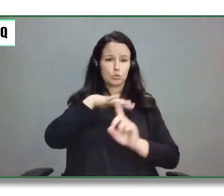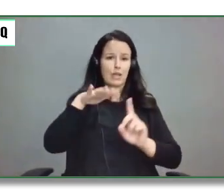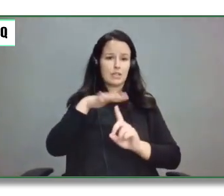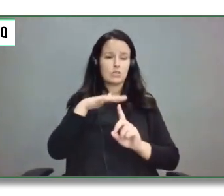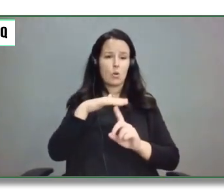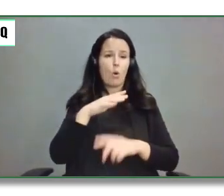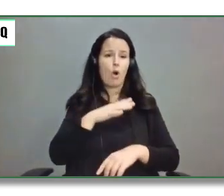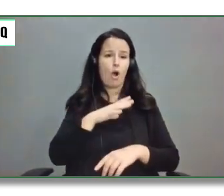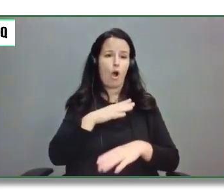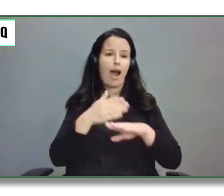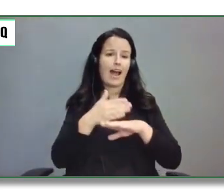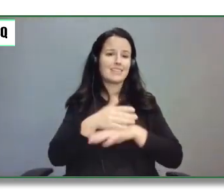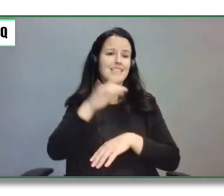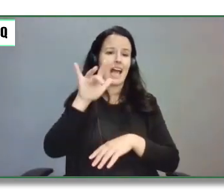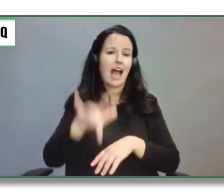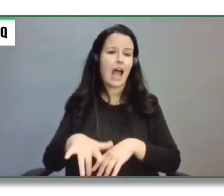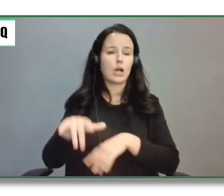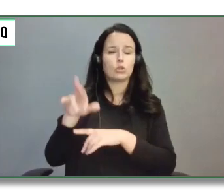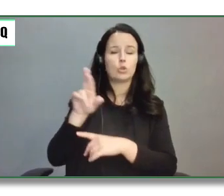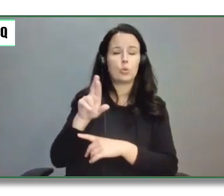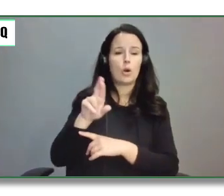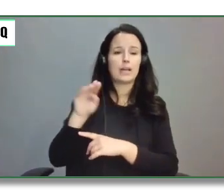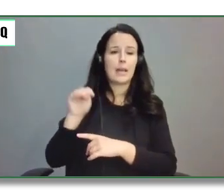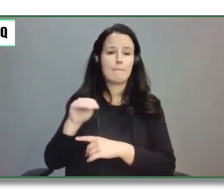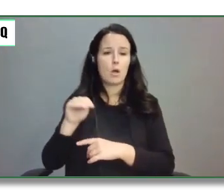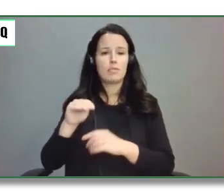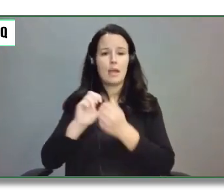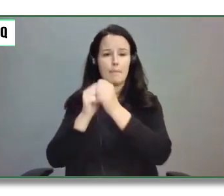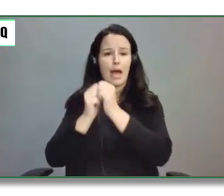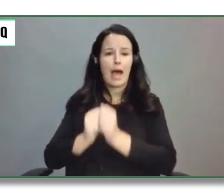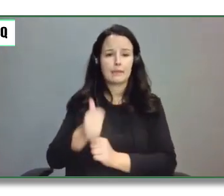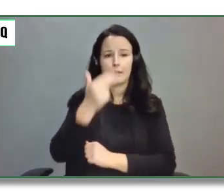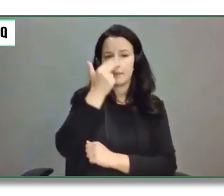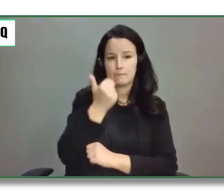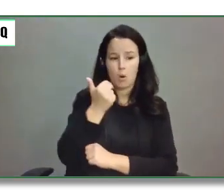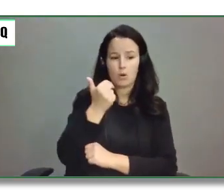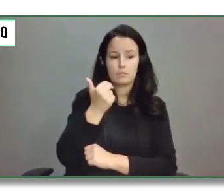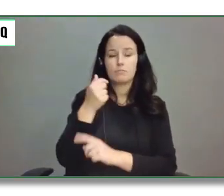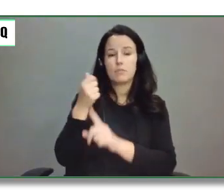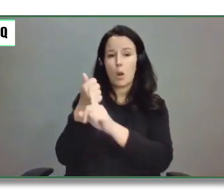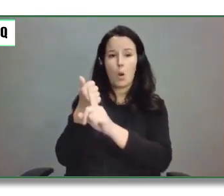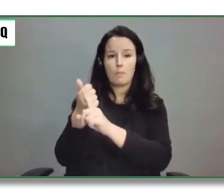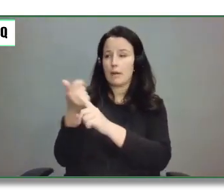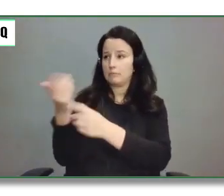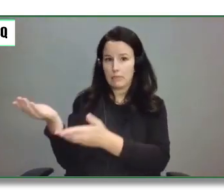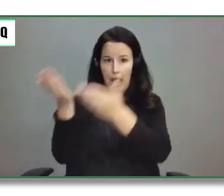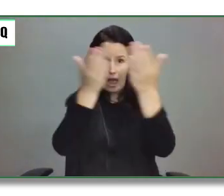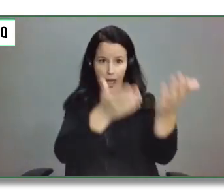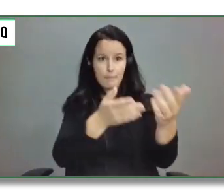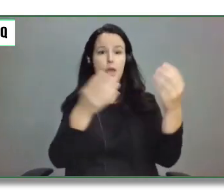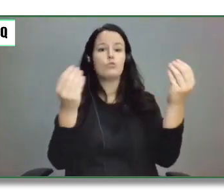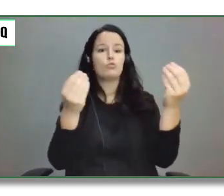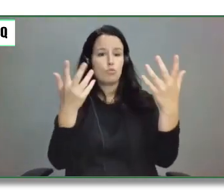l'organisme Rocky Mountain Adaptive Sport. Et il l'amène où vous êtes, où vous en avez besoin.